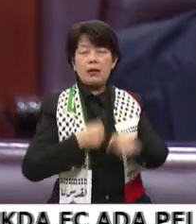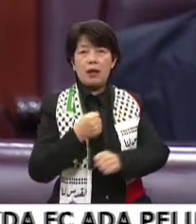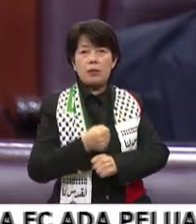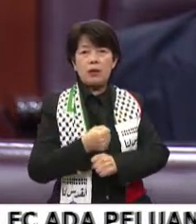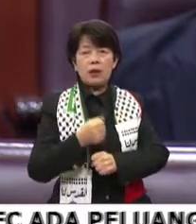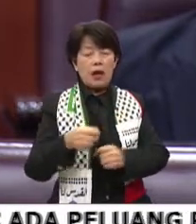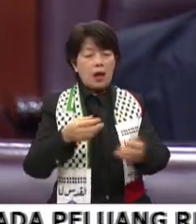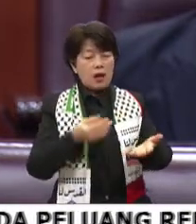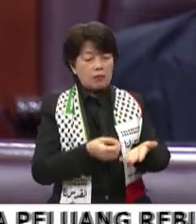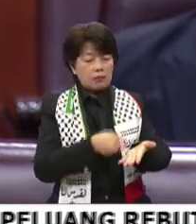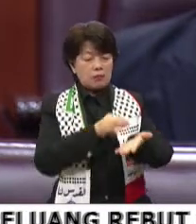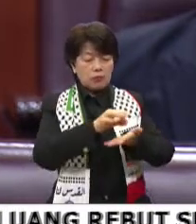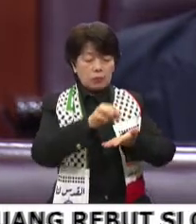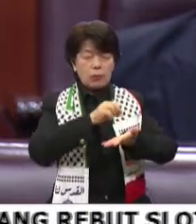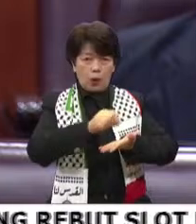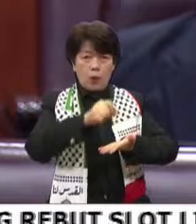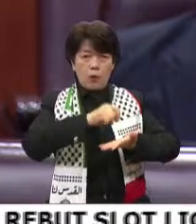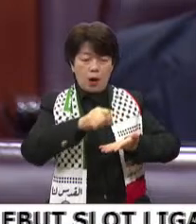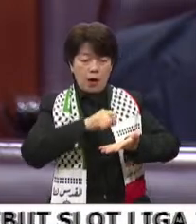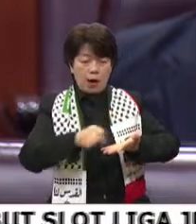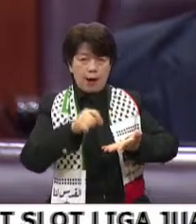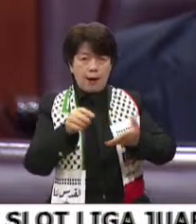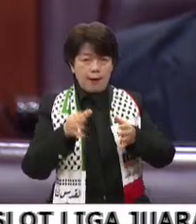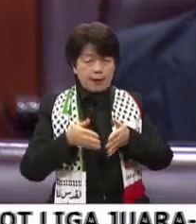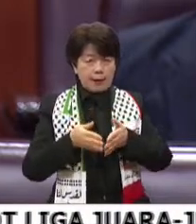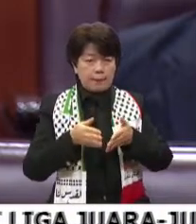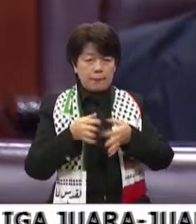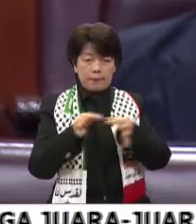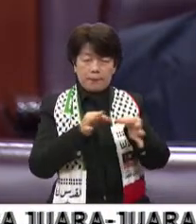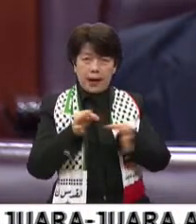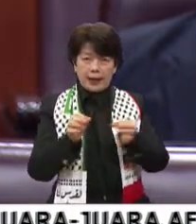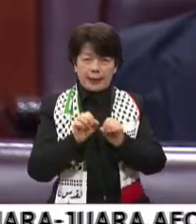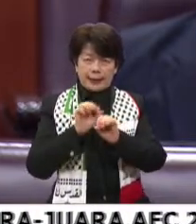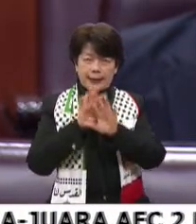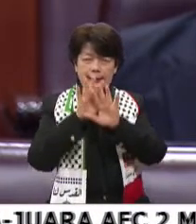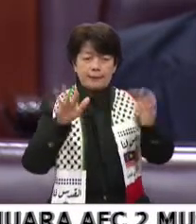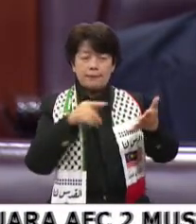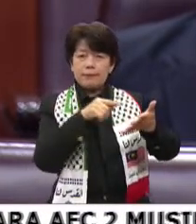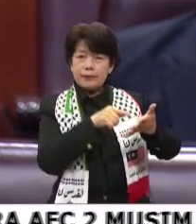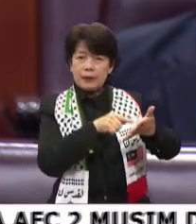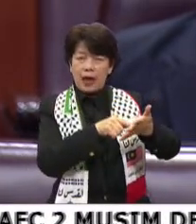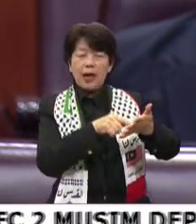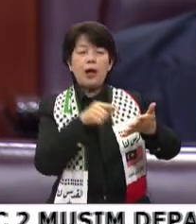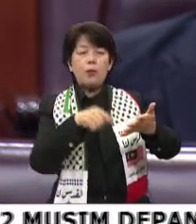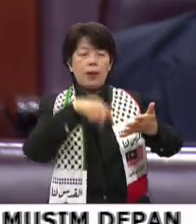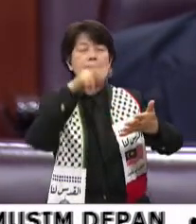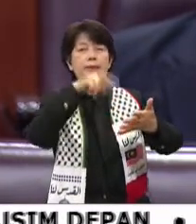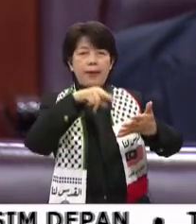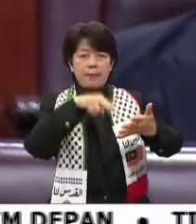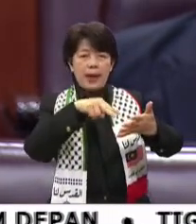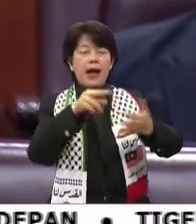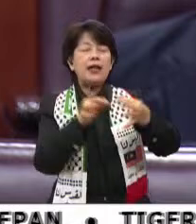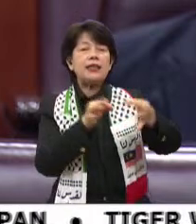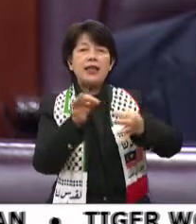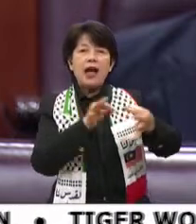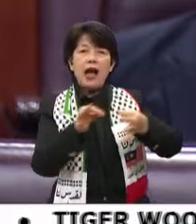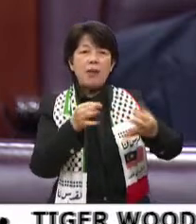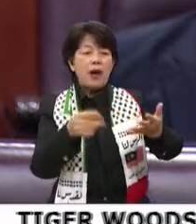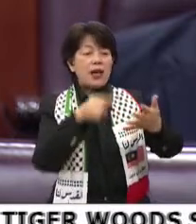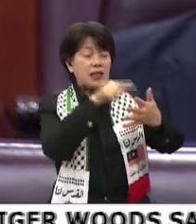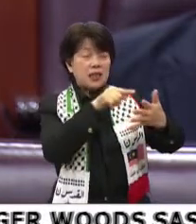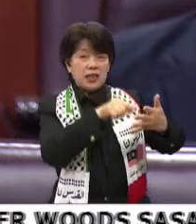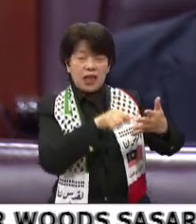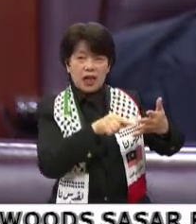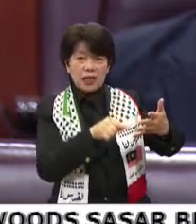akan memberikan penerangan pada tengah hari ini dan semua ahli-ahli yang berhormat dijemput untuk menerangkan Apakah isi